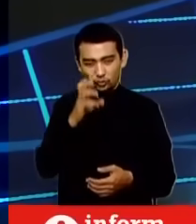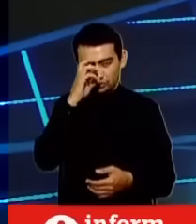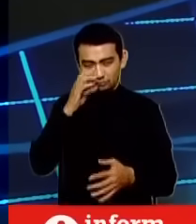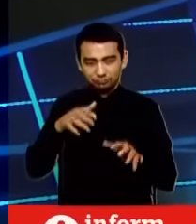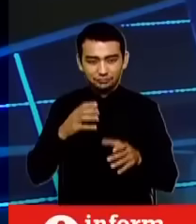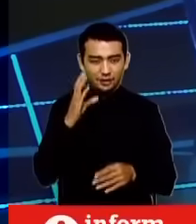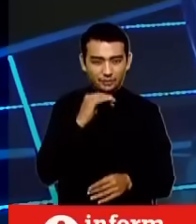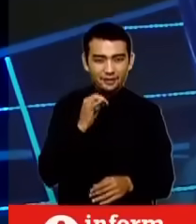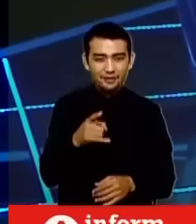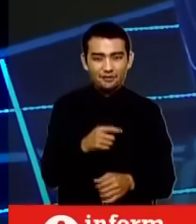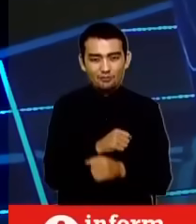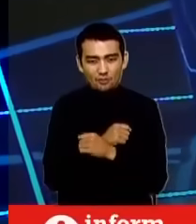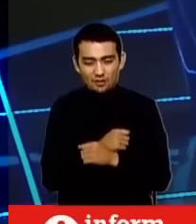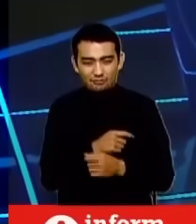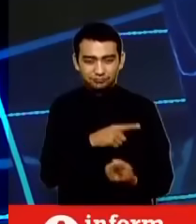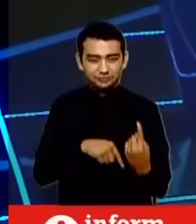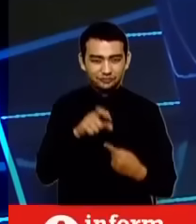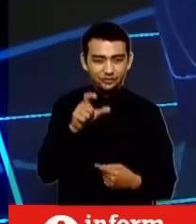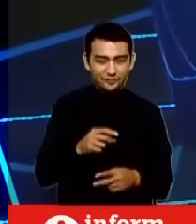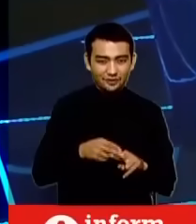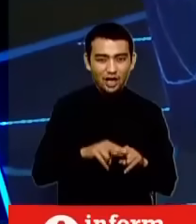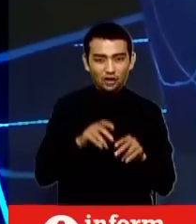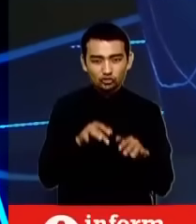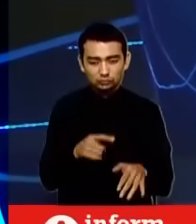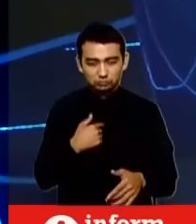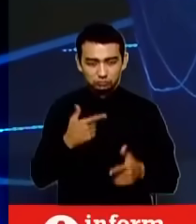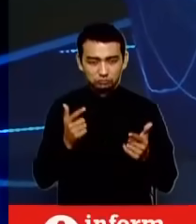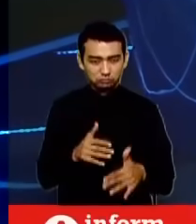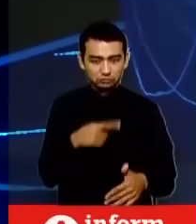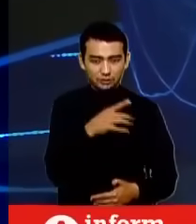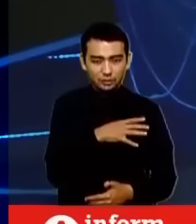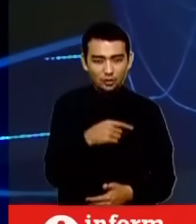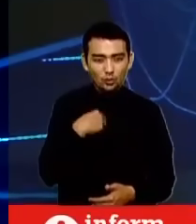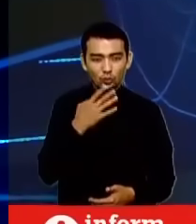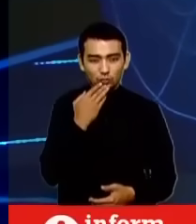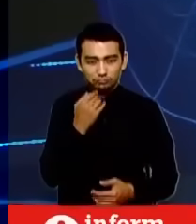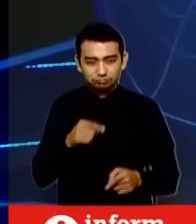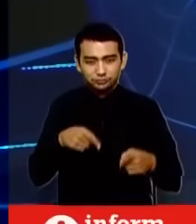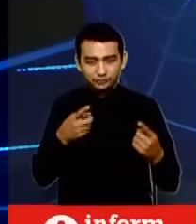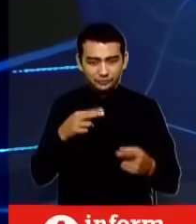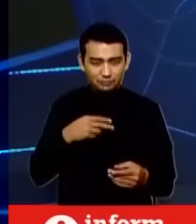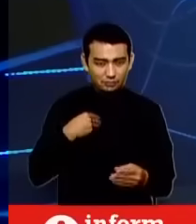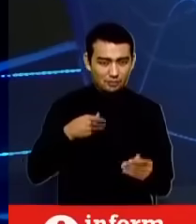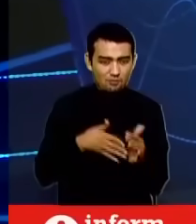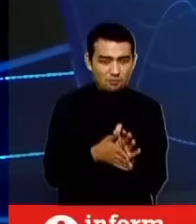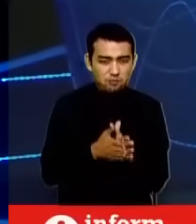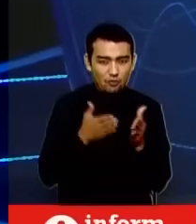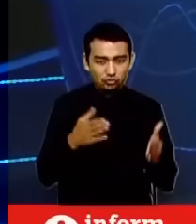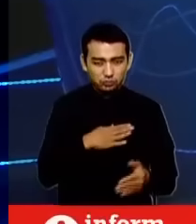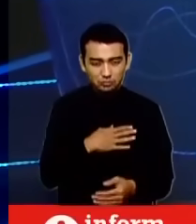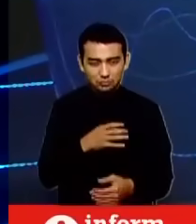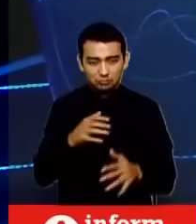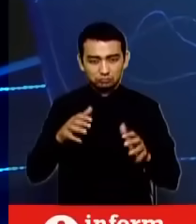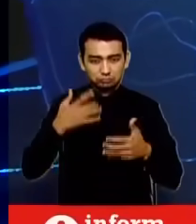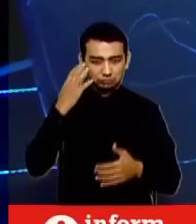ол жерді демалыс аймағына айналдырған кәсіпкер бұл шешіммен келіспейді. Айтуынша туризмді дамытуға қыруар қаржы жұмсаған. Әкімдік